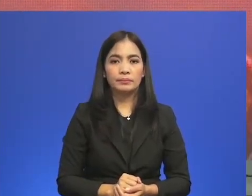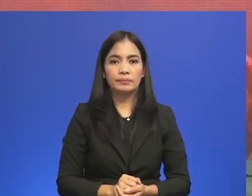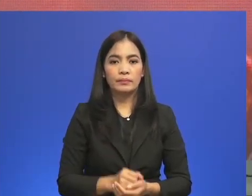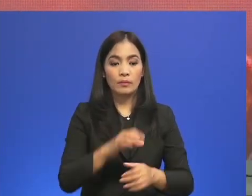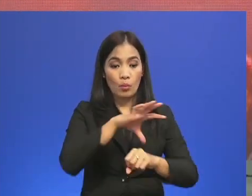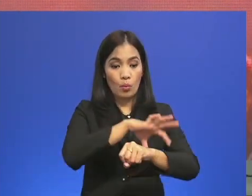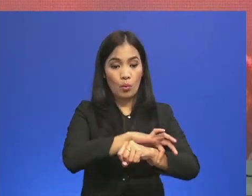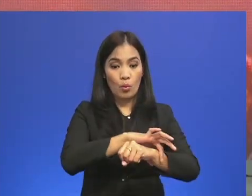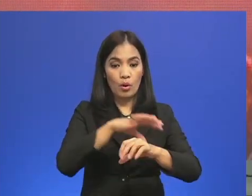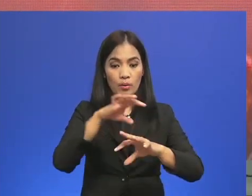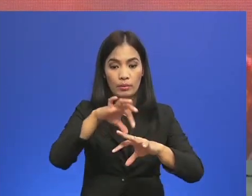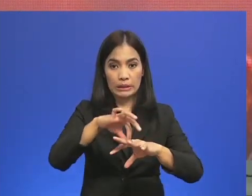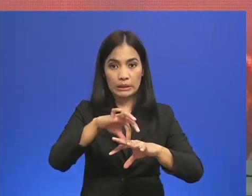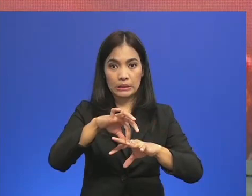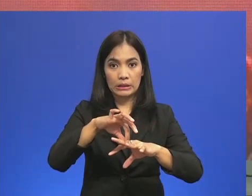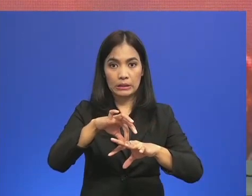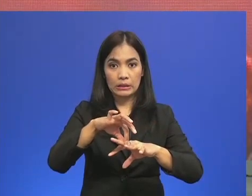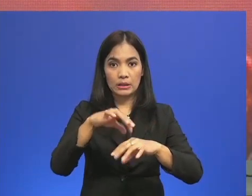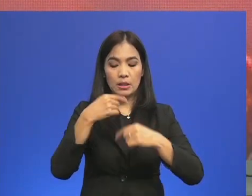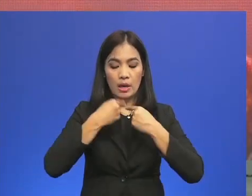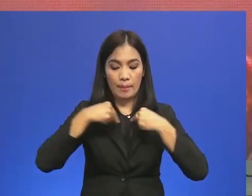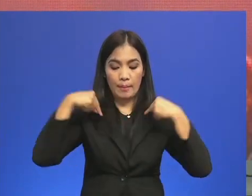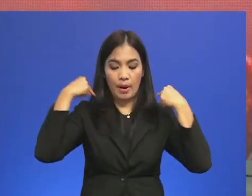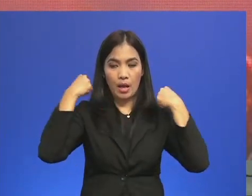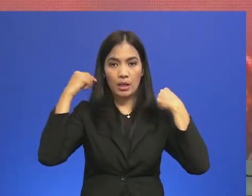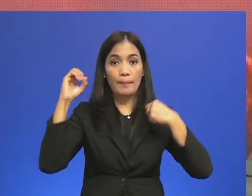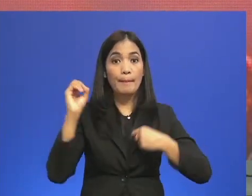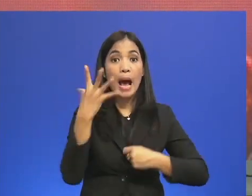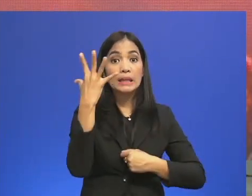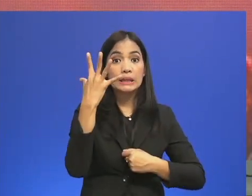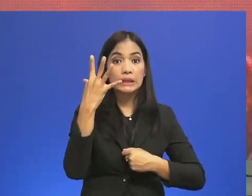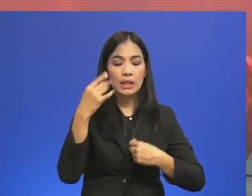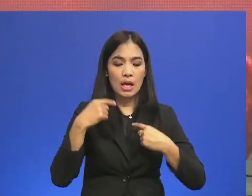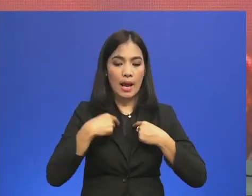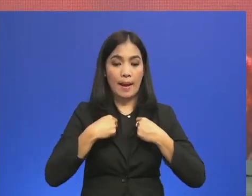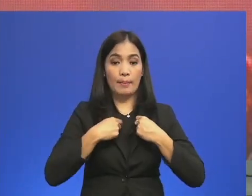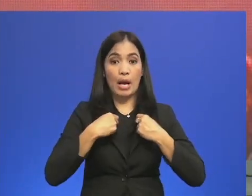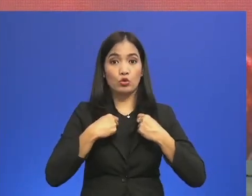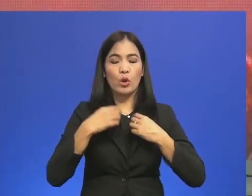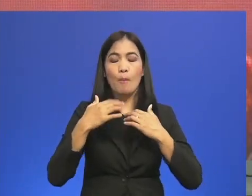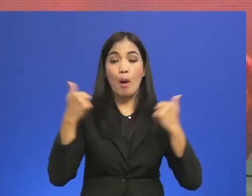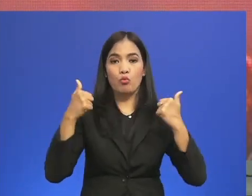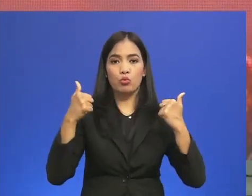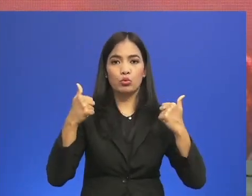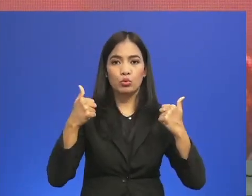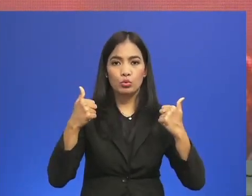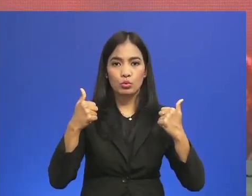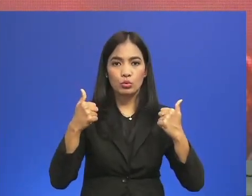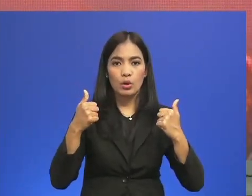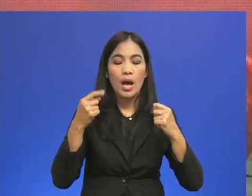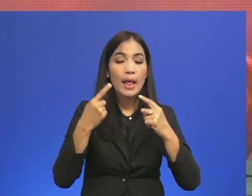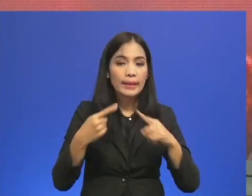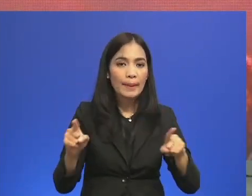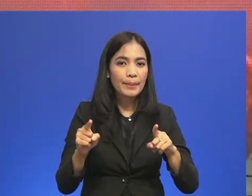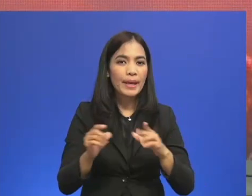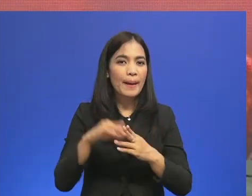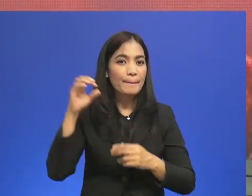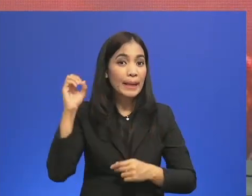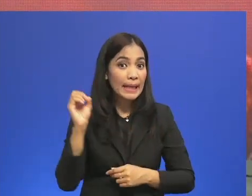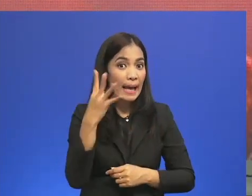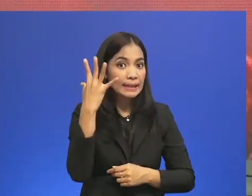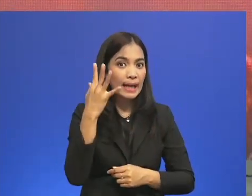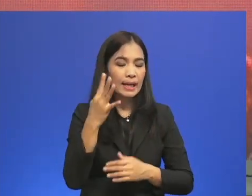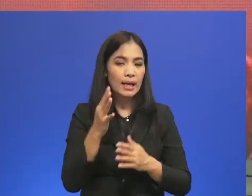Memakai perhiasan emas atau dengan mengenakan pakaian yang indah-indah. Tetapi perhiasanmu